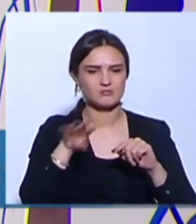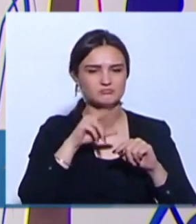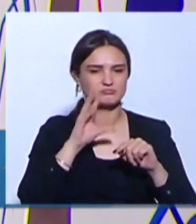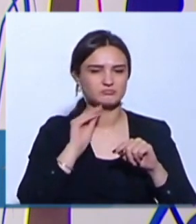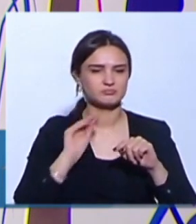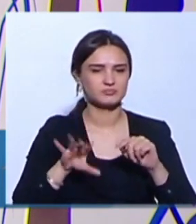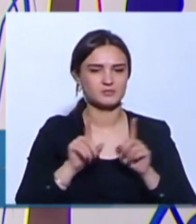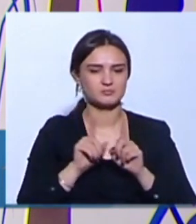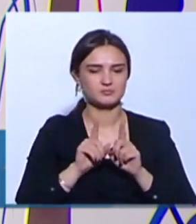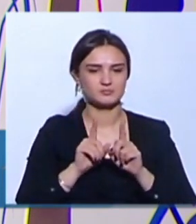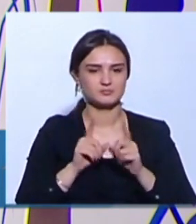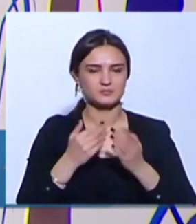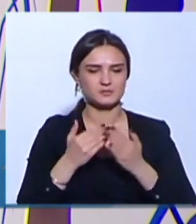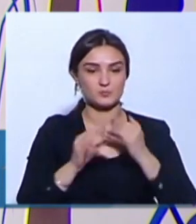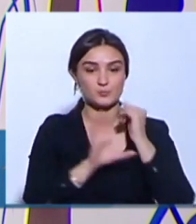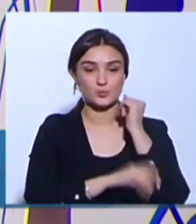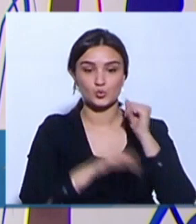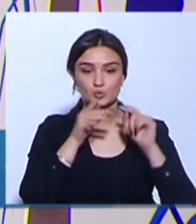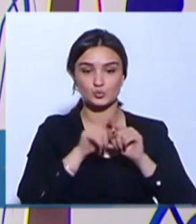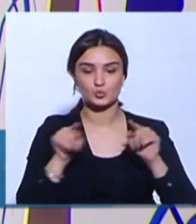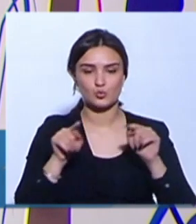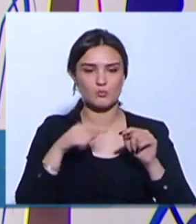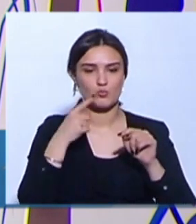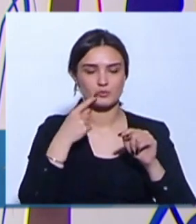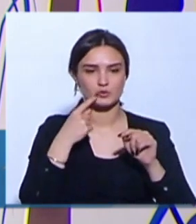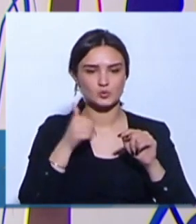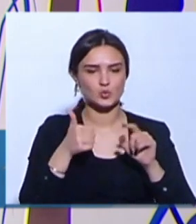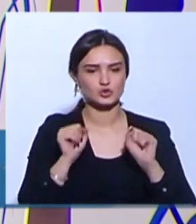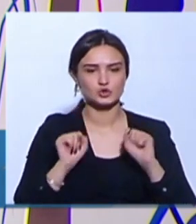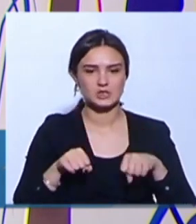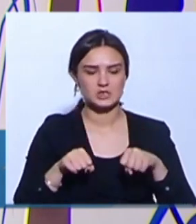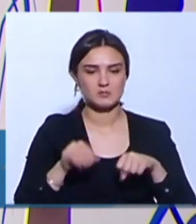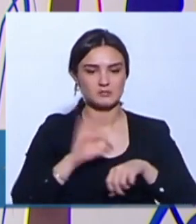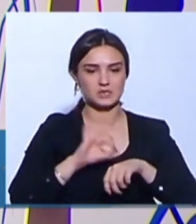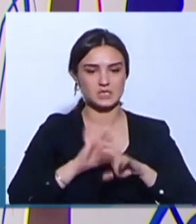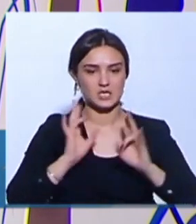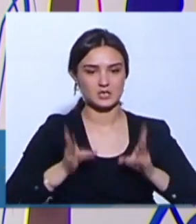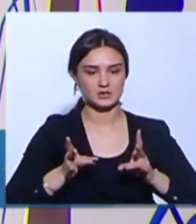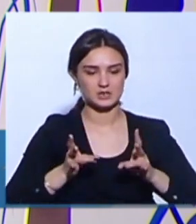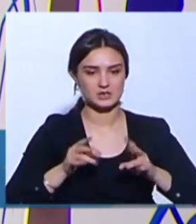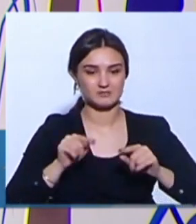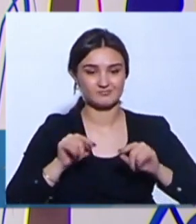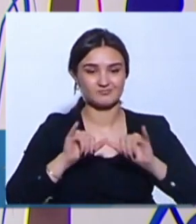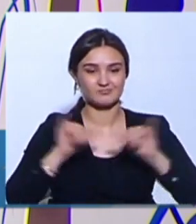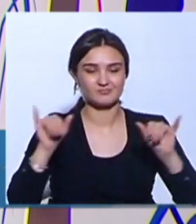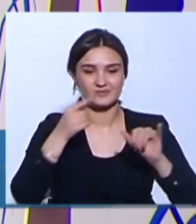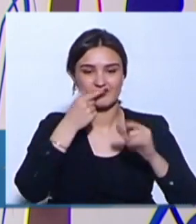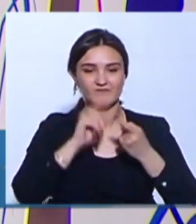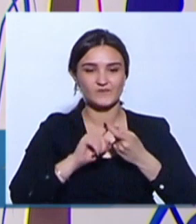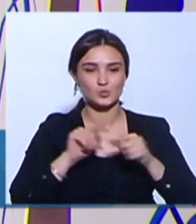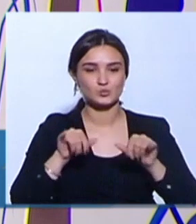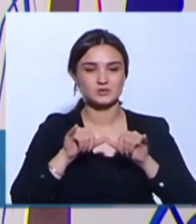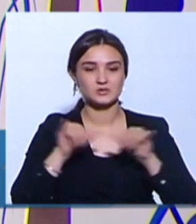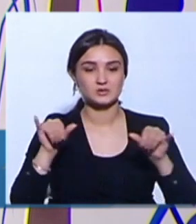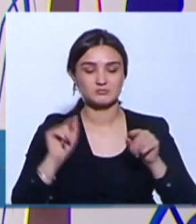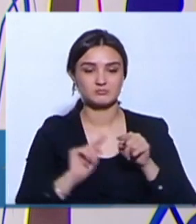ხოლმე. მაგალითად, ბოლო ხანებში ბევრს საუბრობთ, როგორ შეიძლება დაზარალდეს შექმნილი ეპიდემიოლოგიური